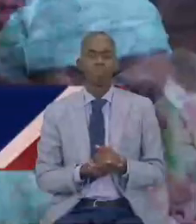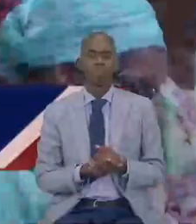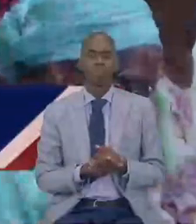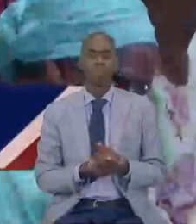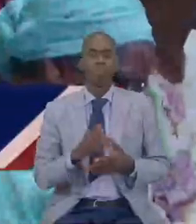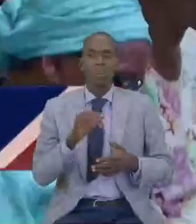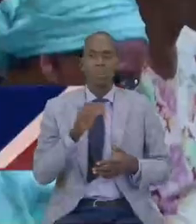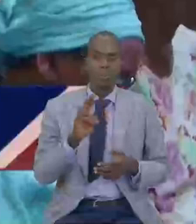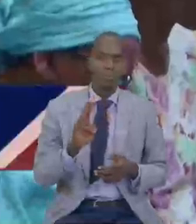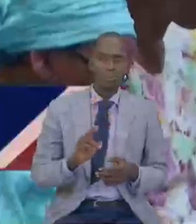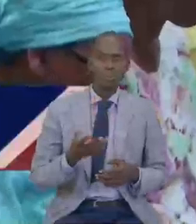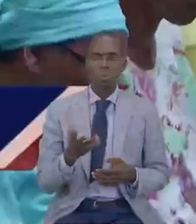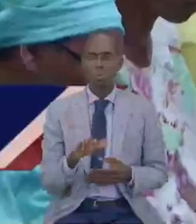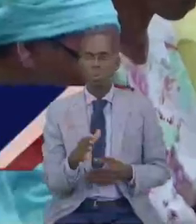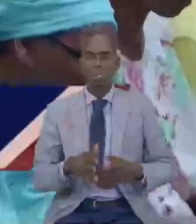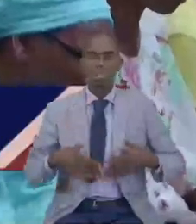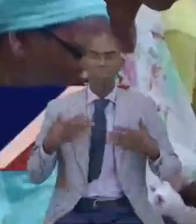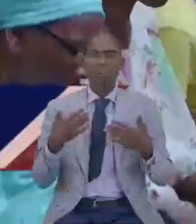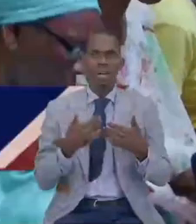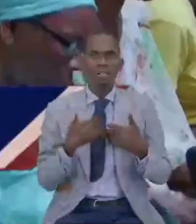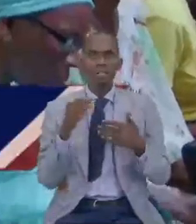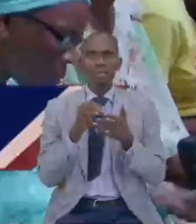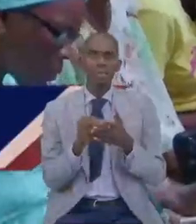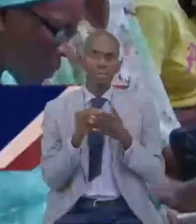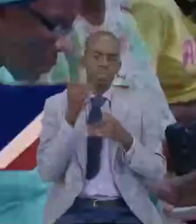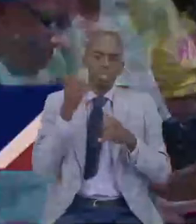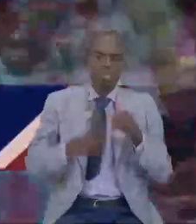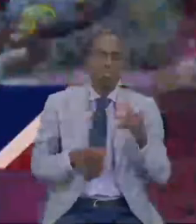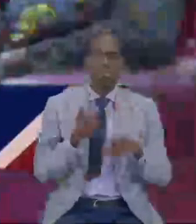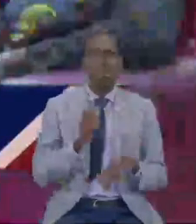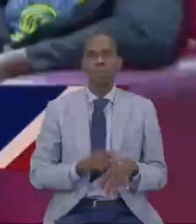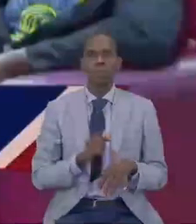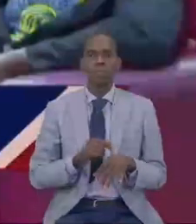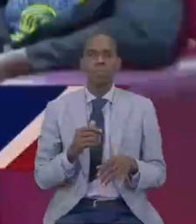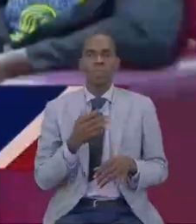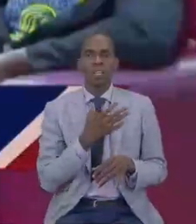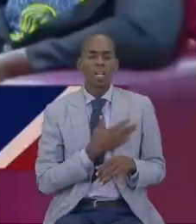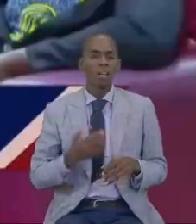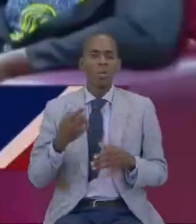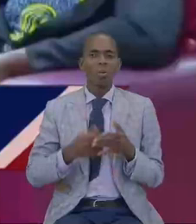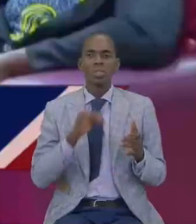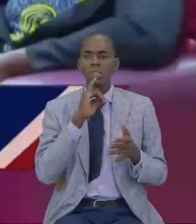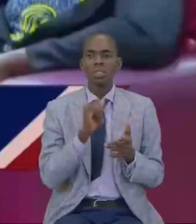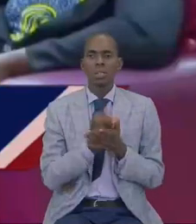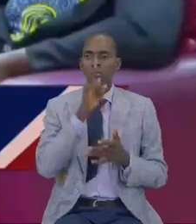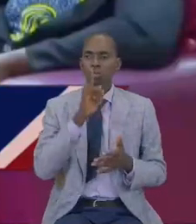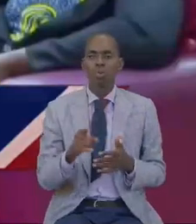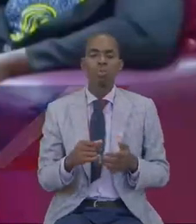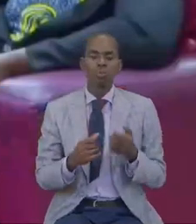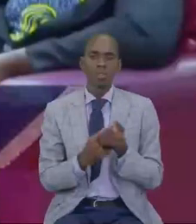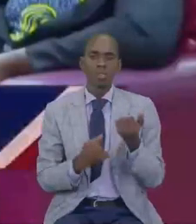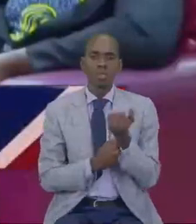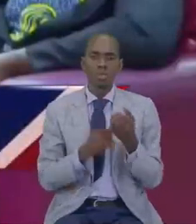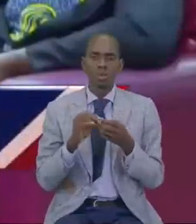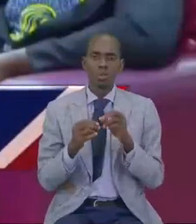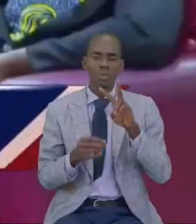fondement. Nous devons vérifier quel est le fondement sûr d'une vie non compromettante. Deuxième élément, le fondement